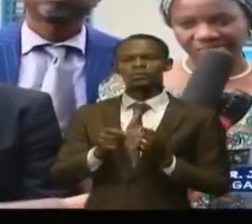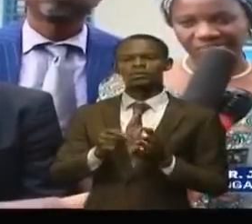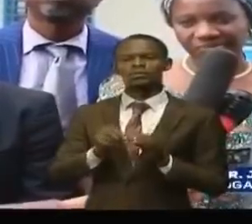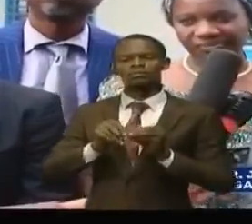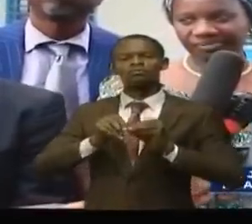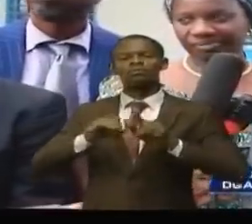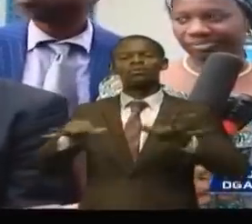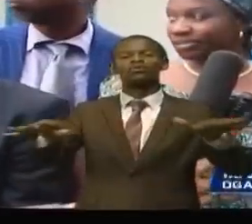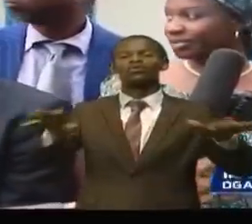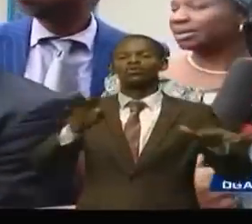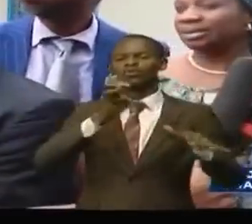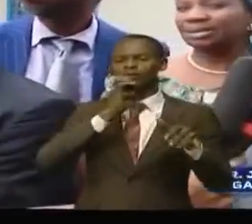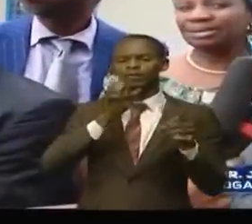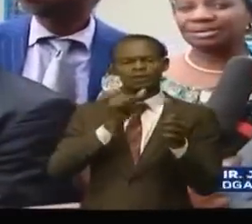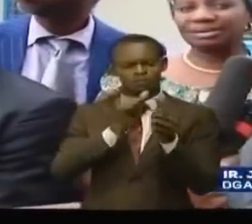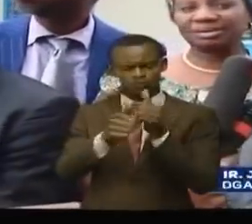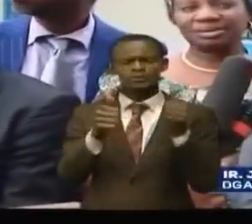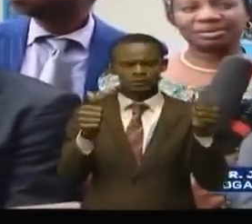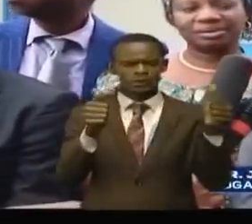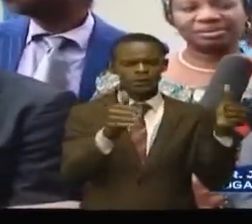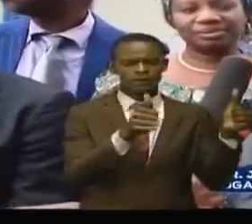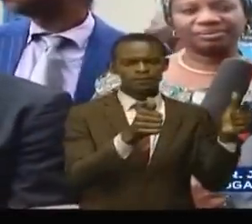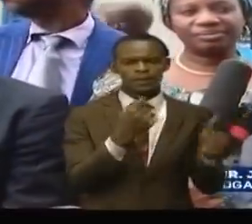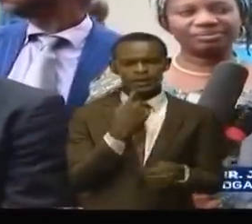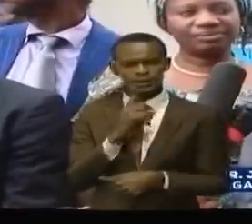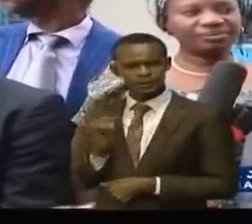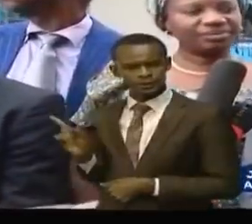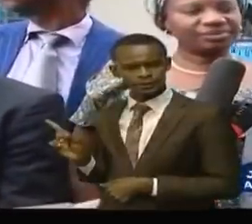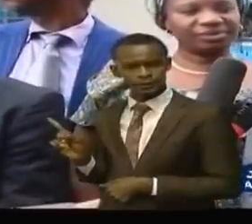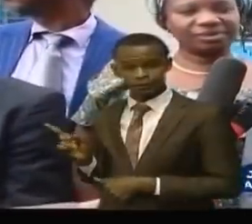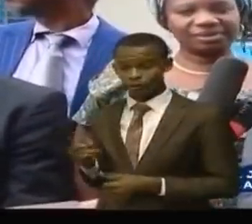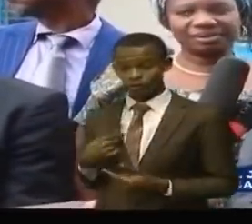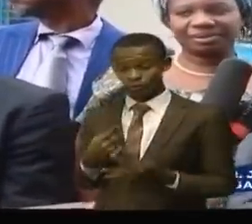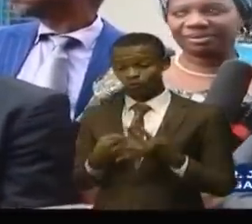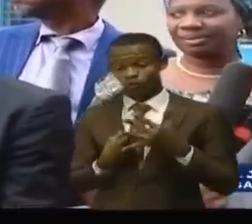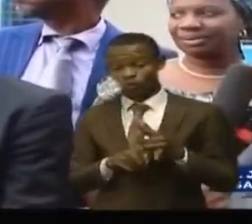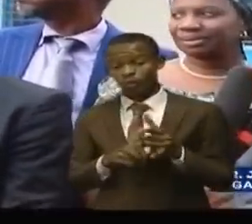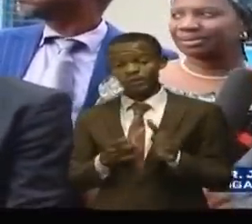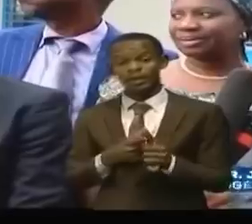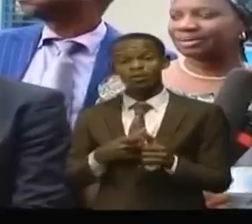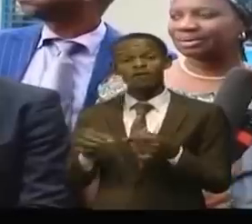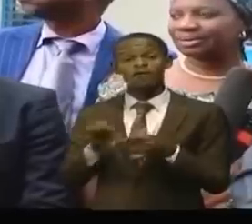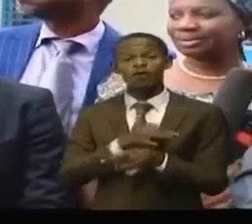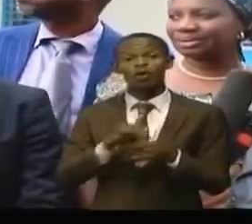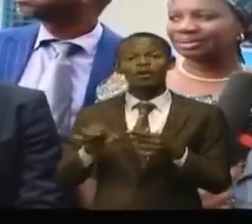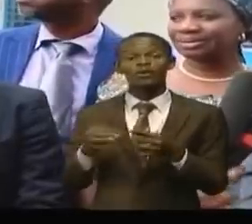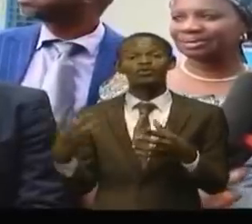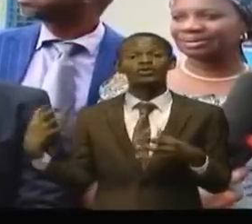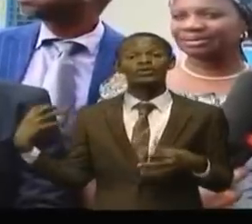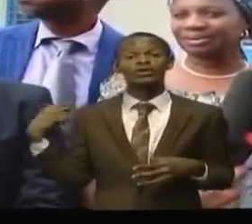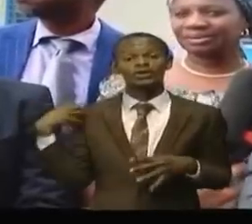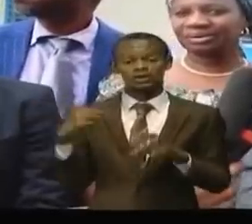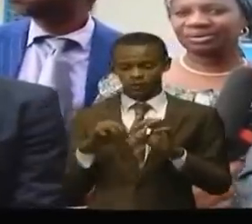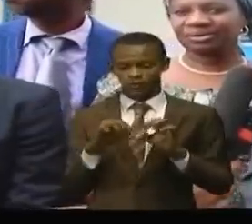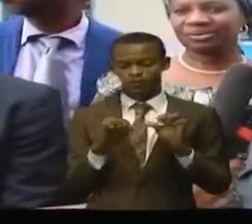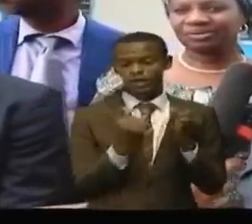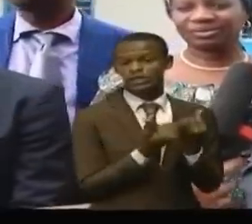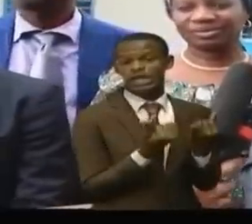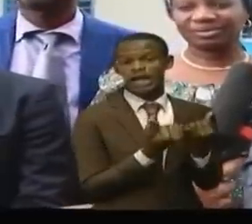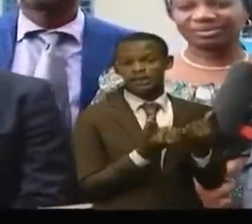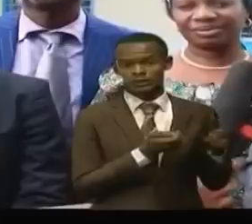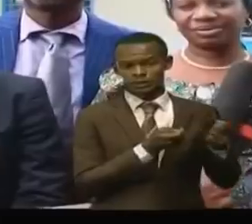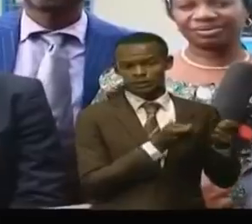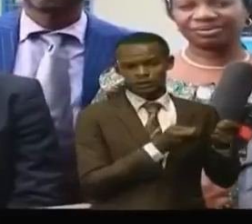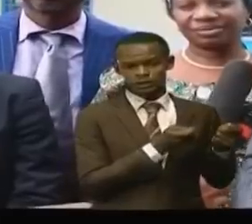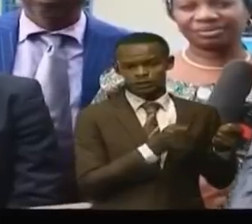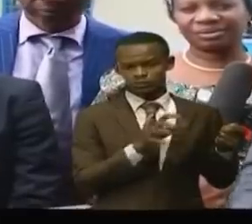formation des chefs d'agence, de manière à ce que les chefs d'agence soit à la hauteur de ce que nous attendons d'eux, à